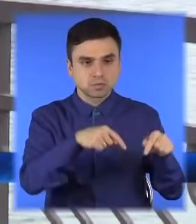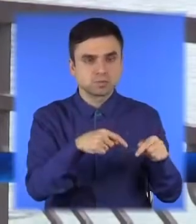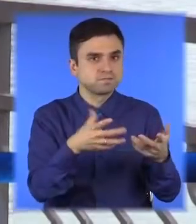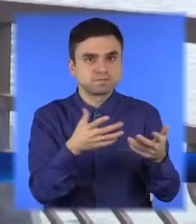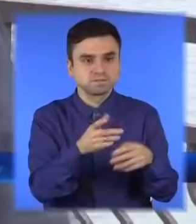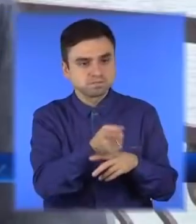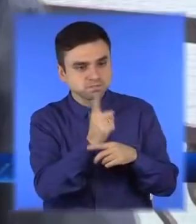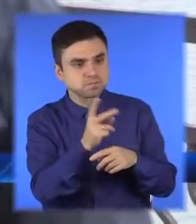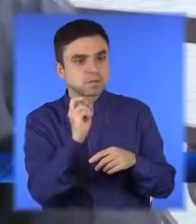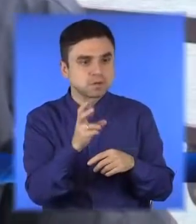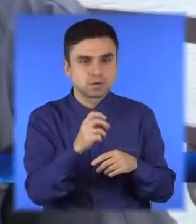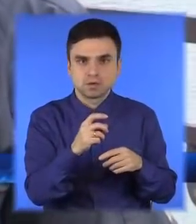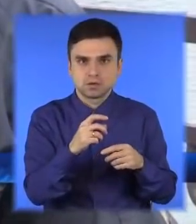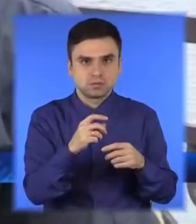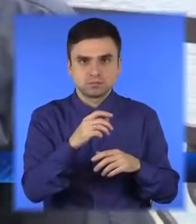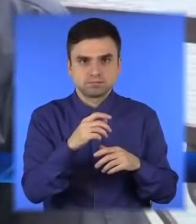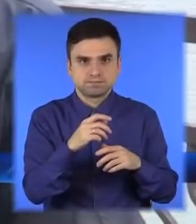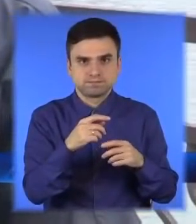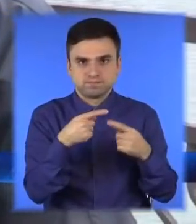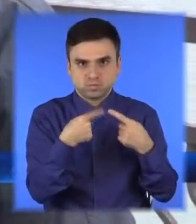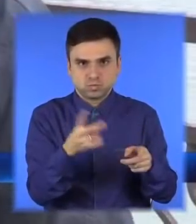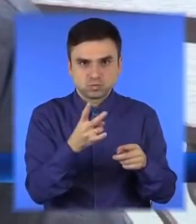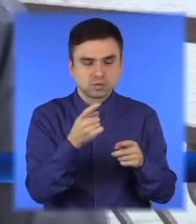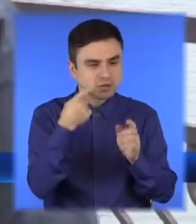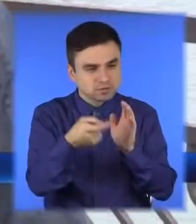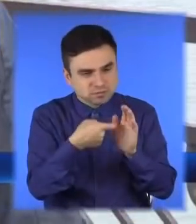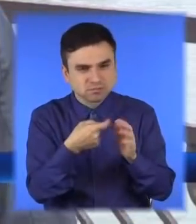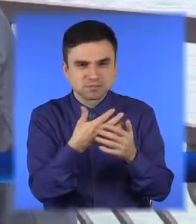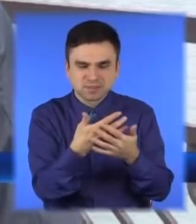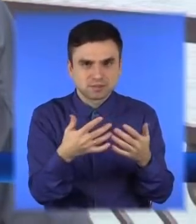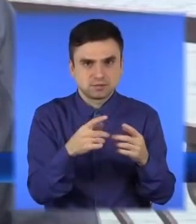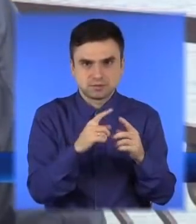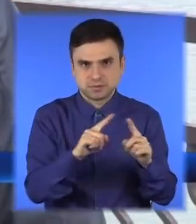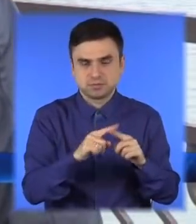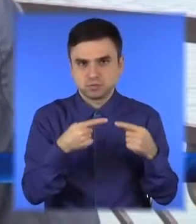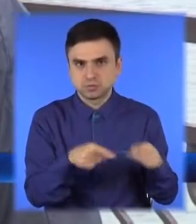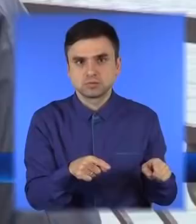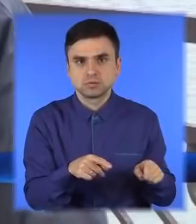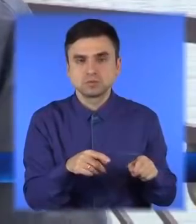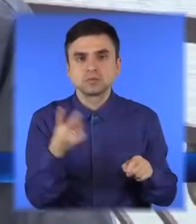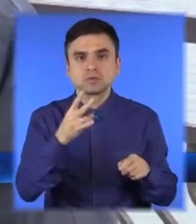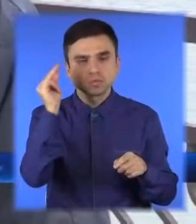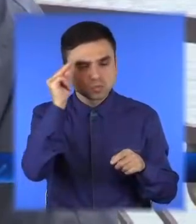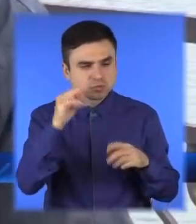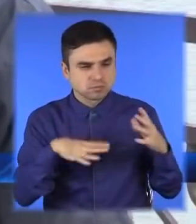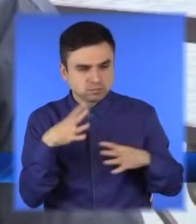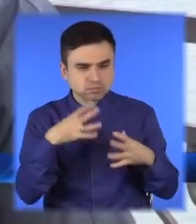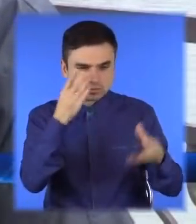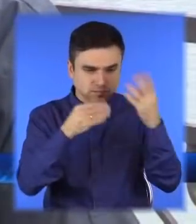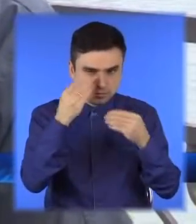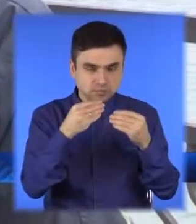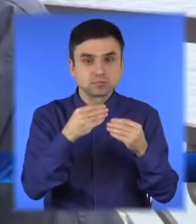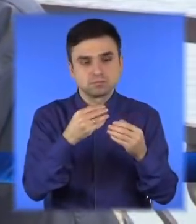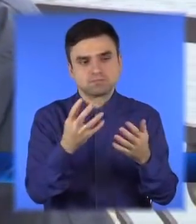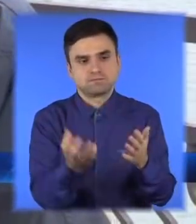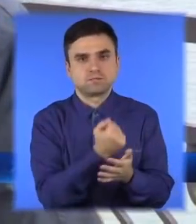рыболовные. Поэтому здесь нужно очень четко отслеживать предпочтения рыбы, много тренироваться, и тогда только